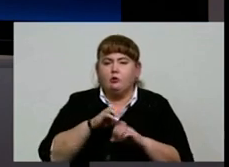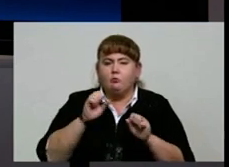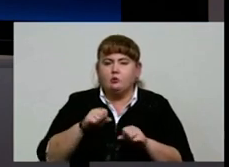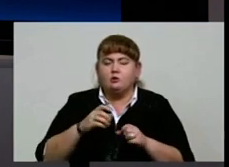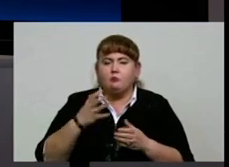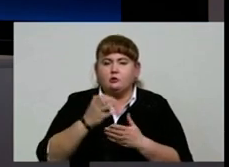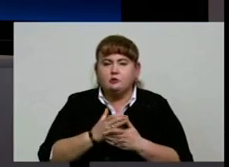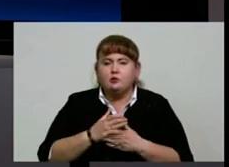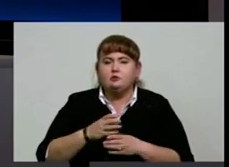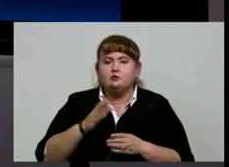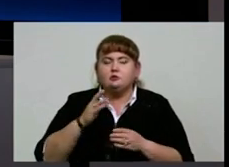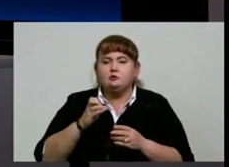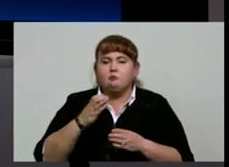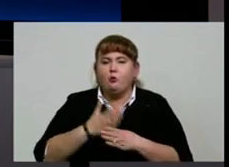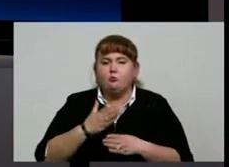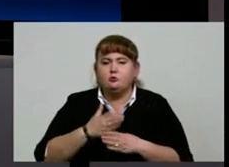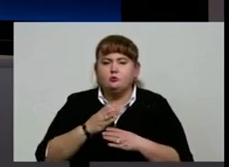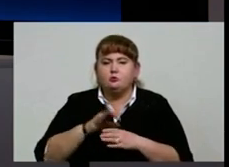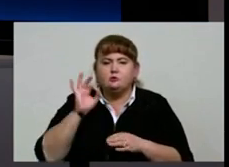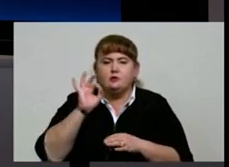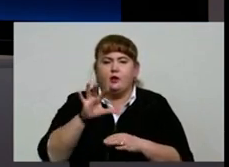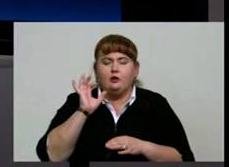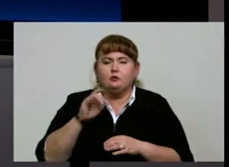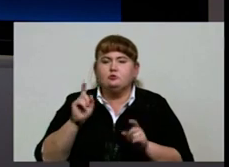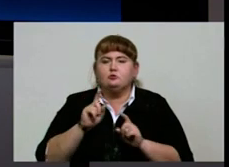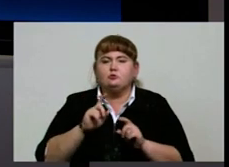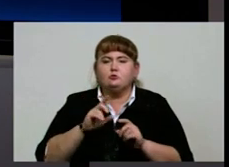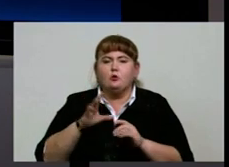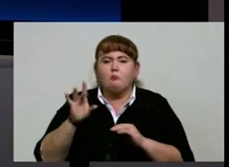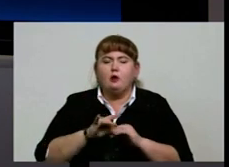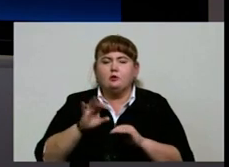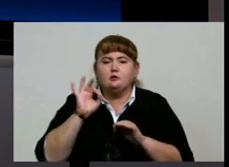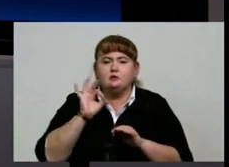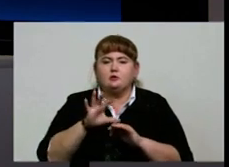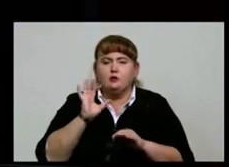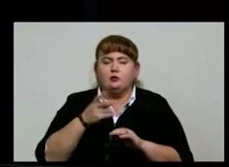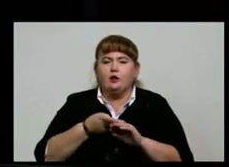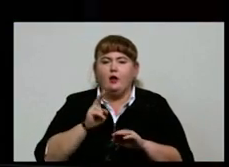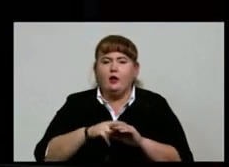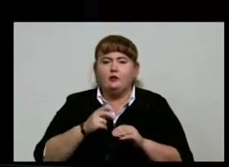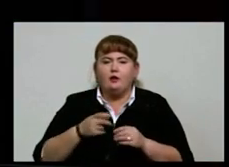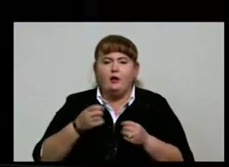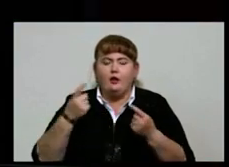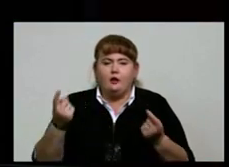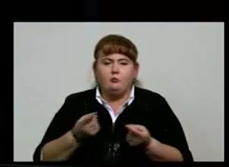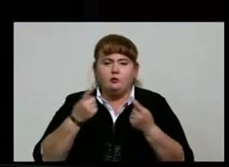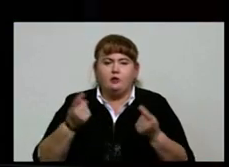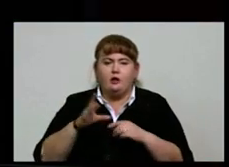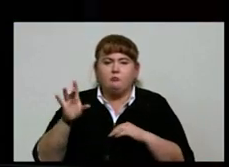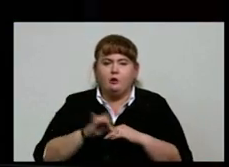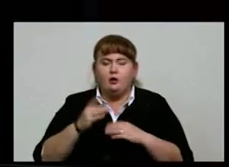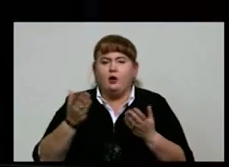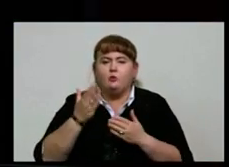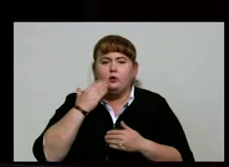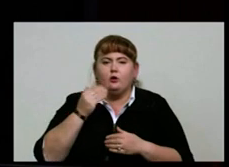определить только с помощью магнитной стрелки. Что такое магнитная стрелка? Это элементарный магнит, который